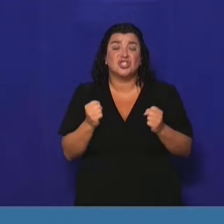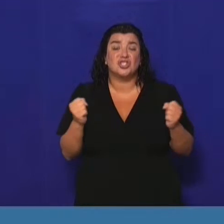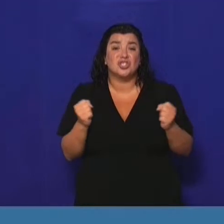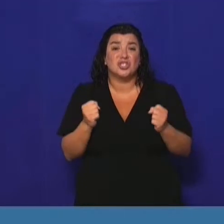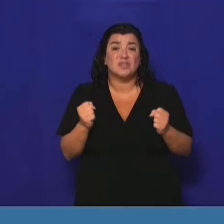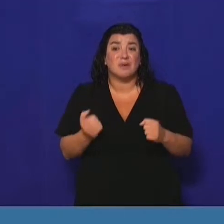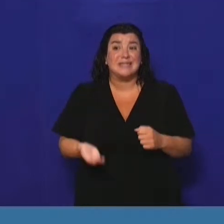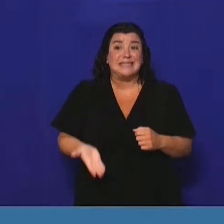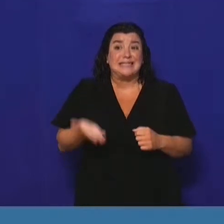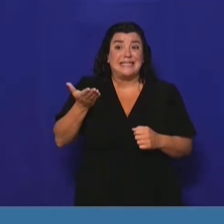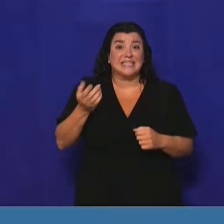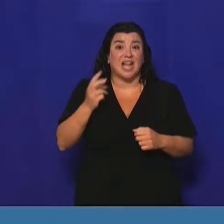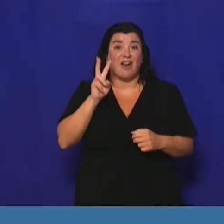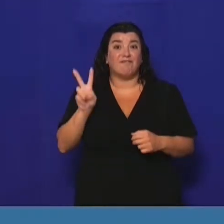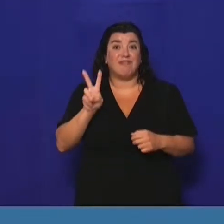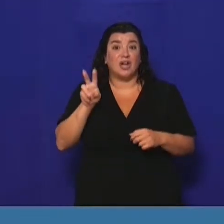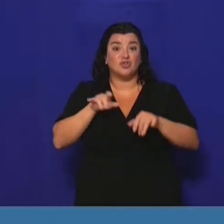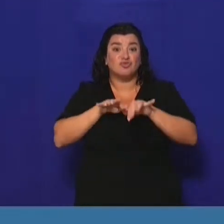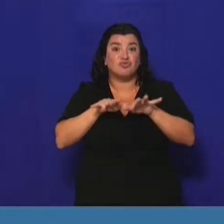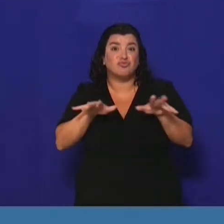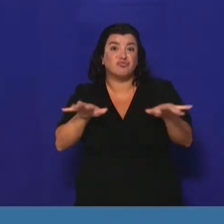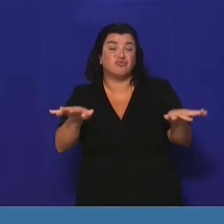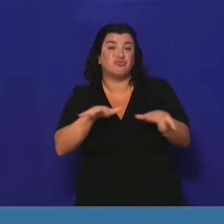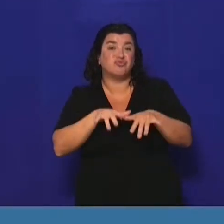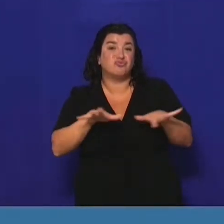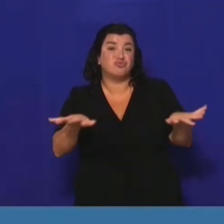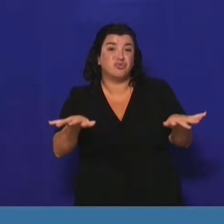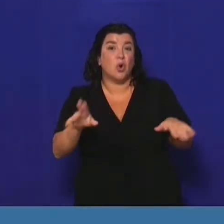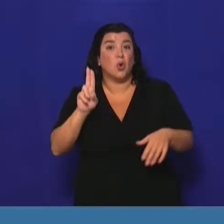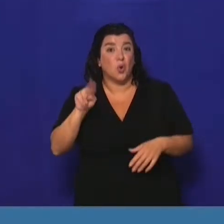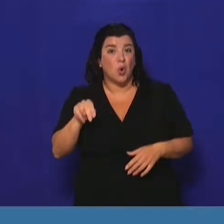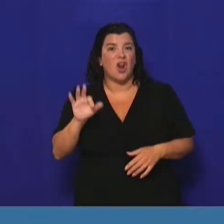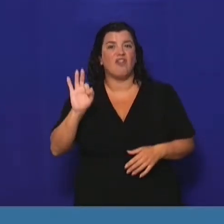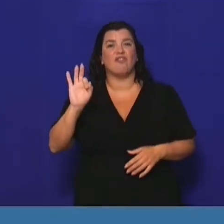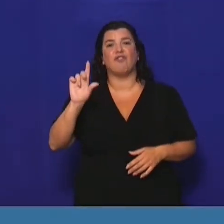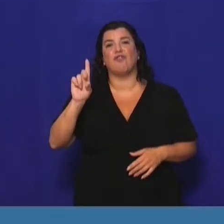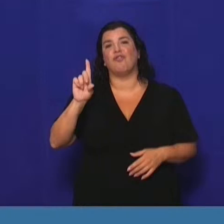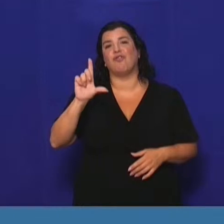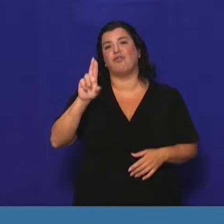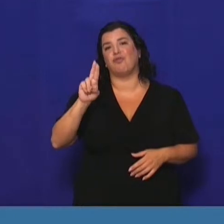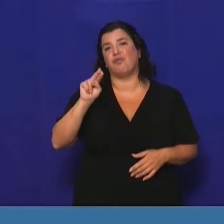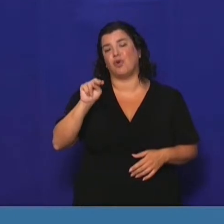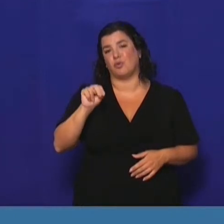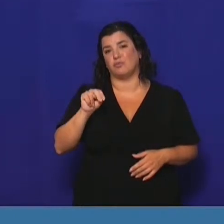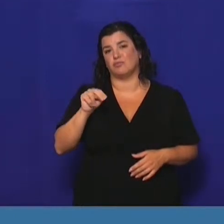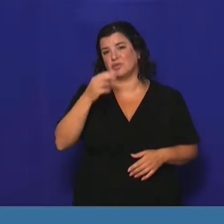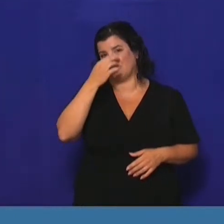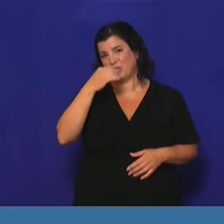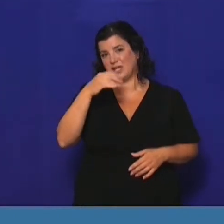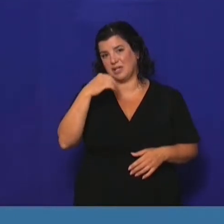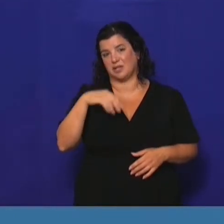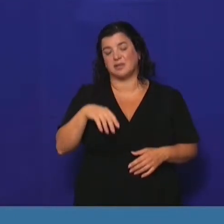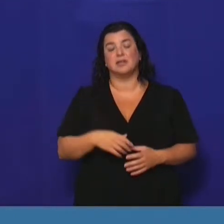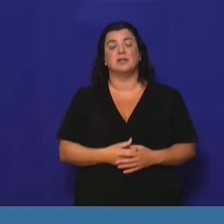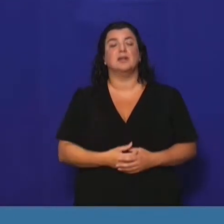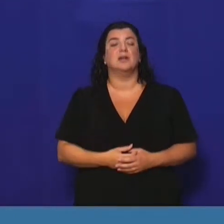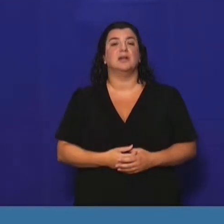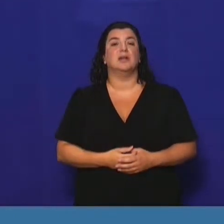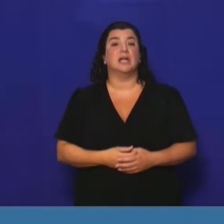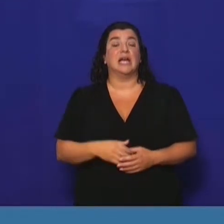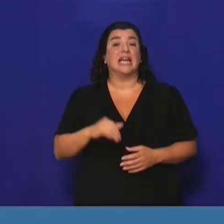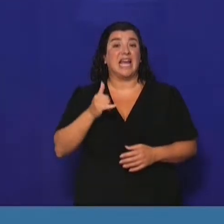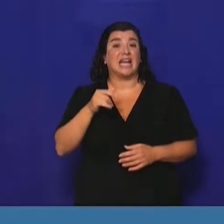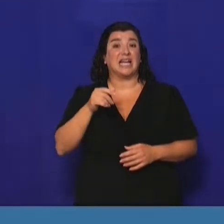iktar viruses iduru madwarna wkoll fosthom l-influenza. Allura jekk aħna appuntament li batu